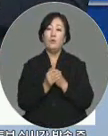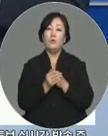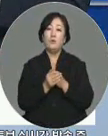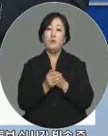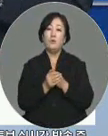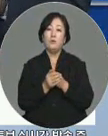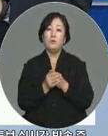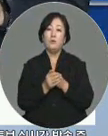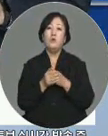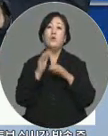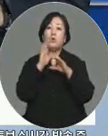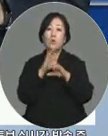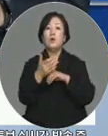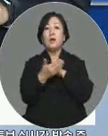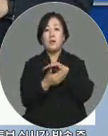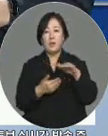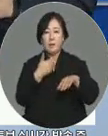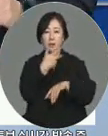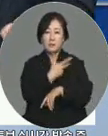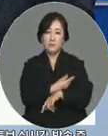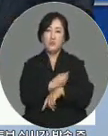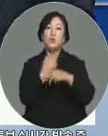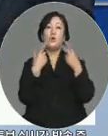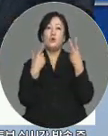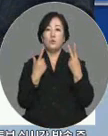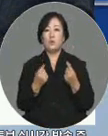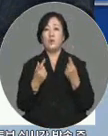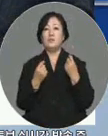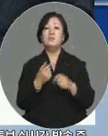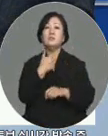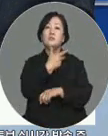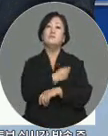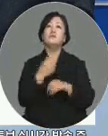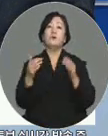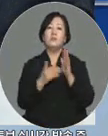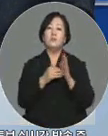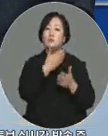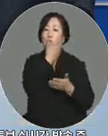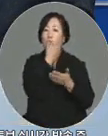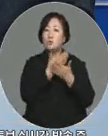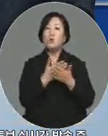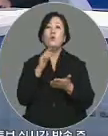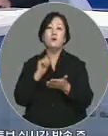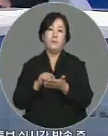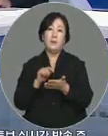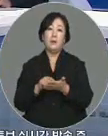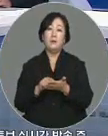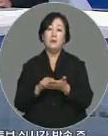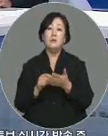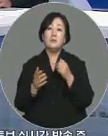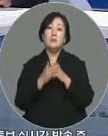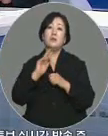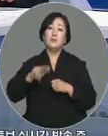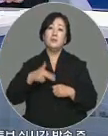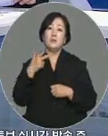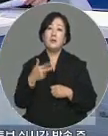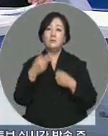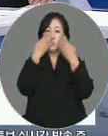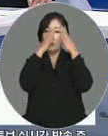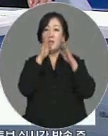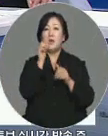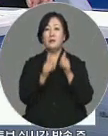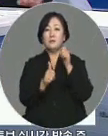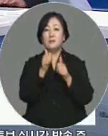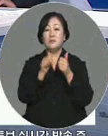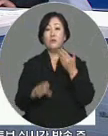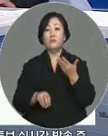우리 그 코로나 예방 접종을 예. 동시 접종을 해주는 게 가장 지금 급한 상황입니다. 아무래도 다음 주 대입 수능 시험이 또